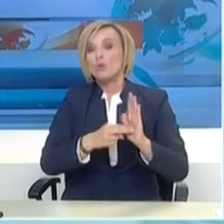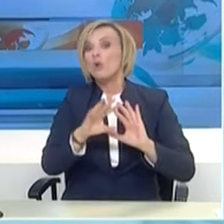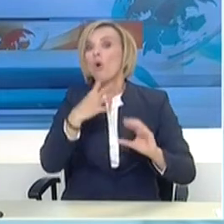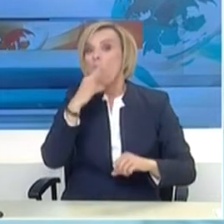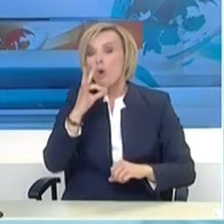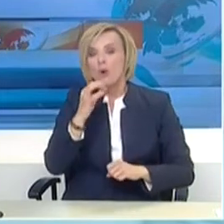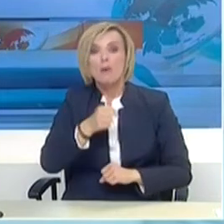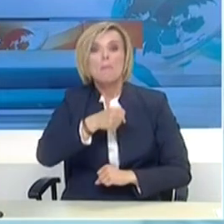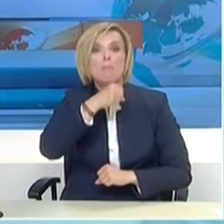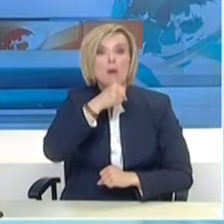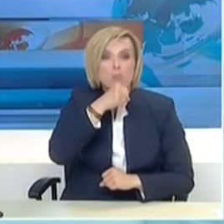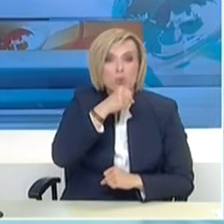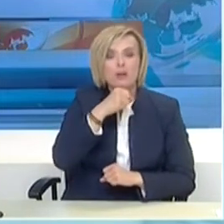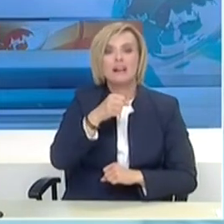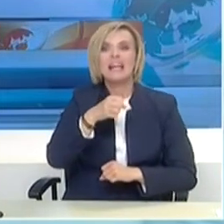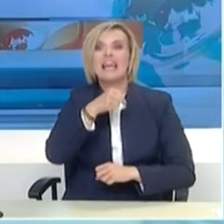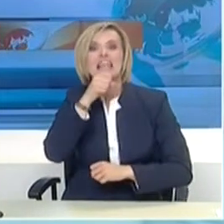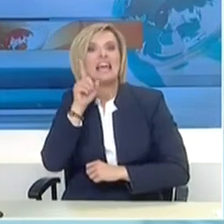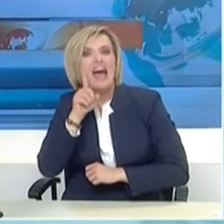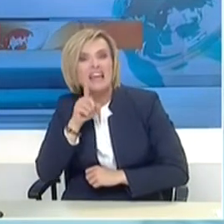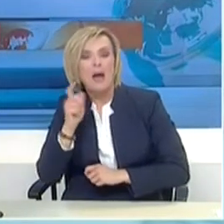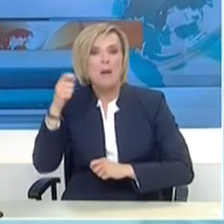είναι γιαγιάδες και παππούδες.